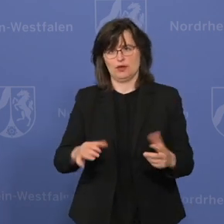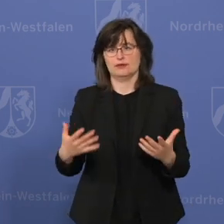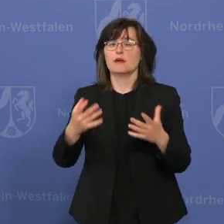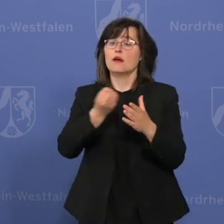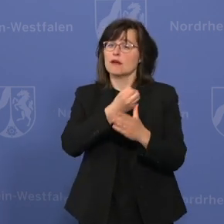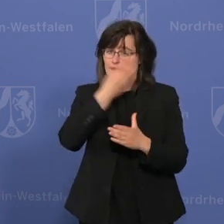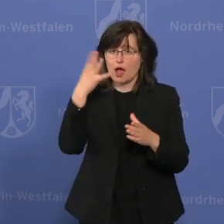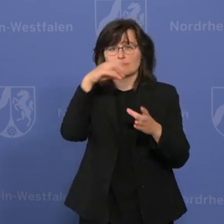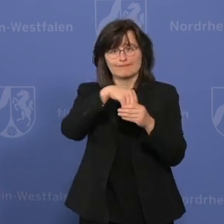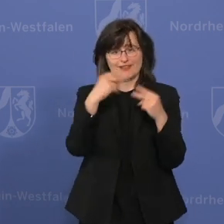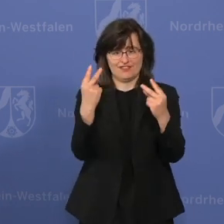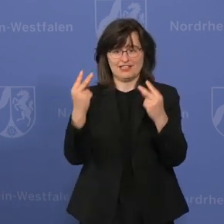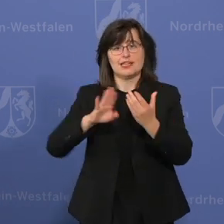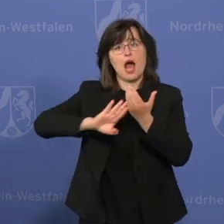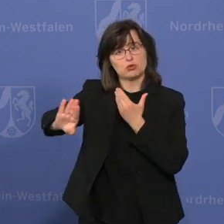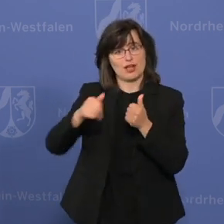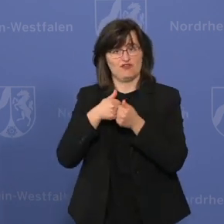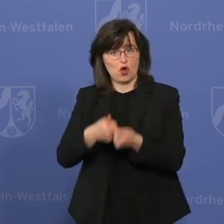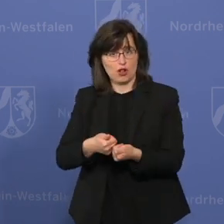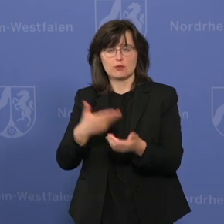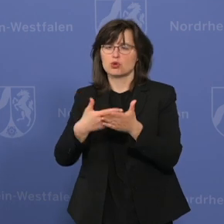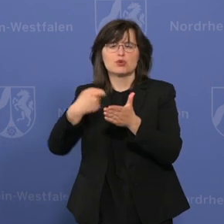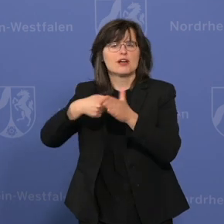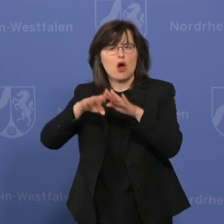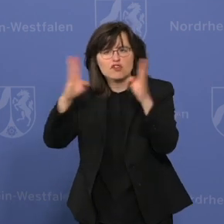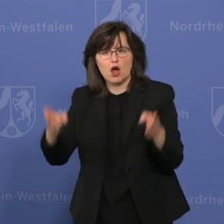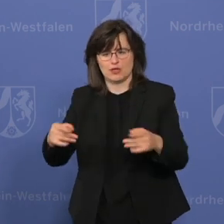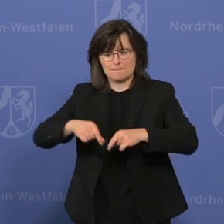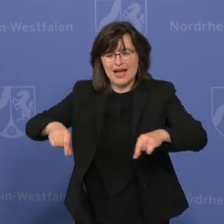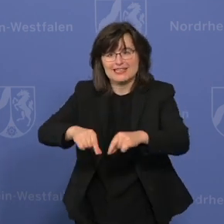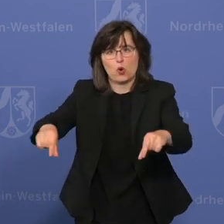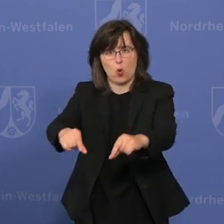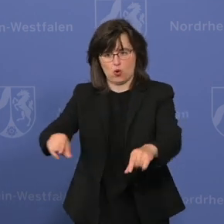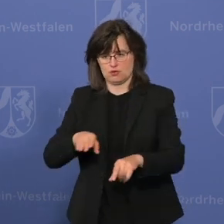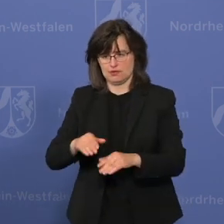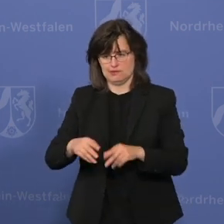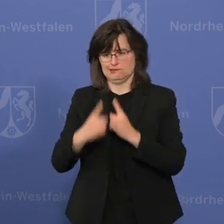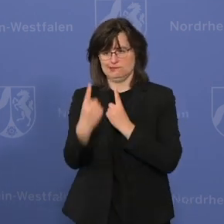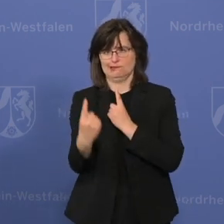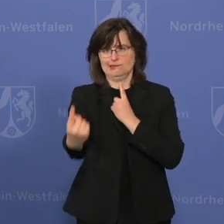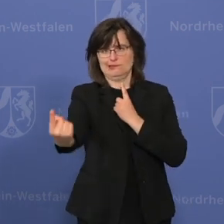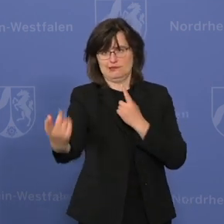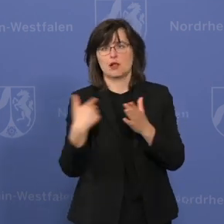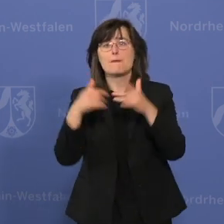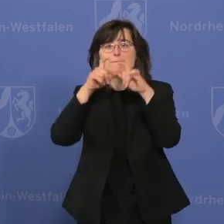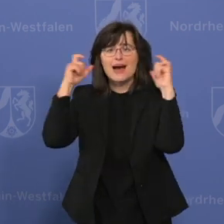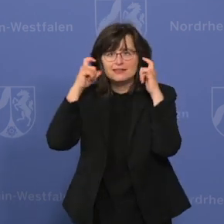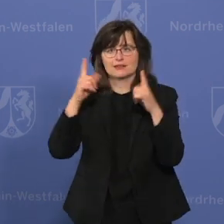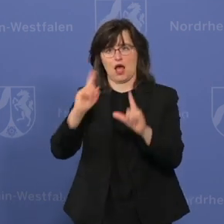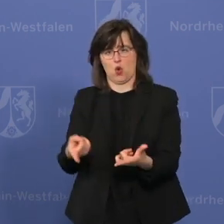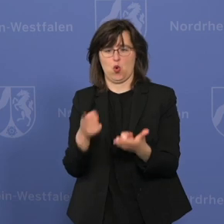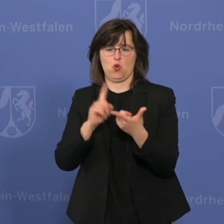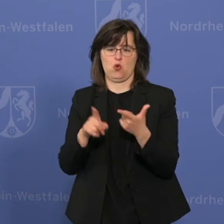einhalten, etwa in Kaufhäusern, die auch Markierungen durch Markierungen unterstützt werden, dass wir die Masken tragen, dass wir